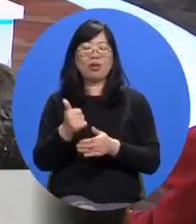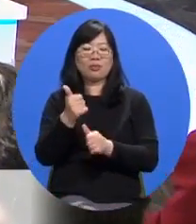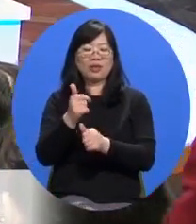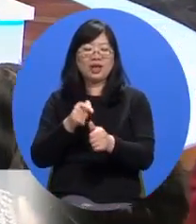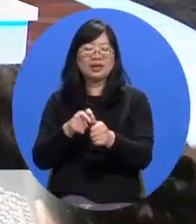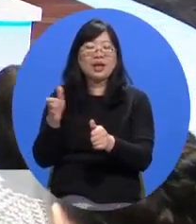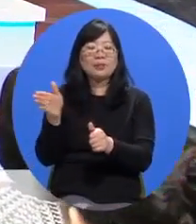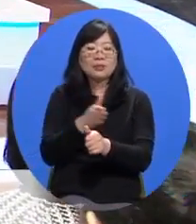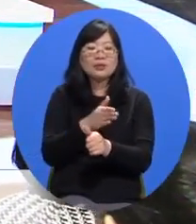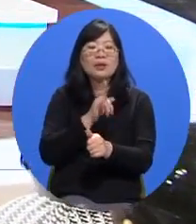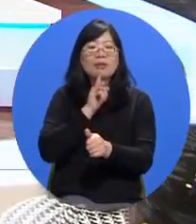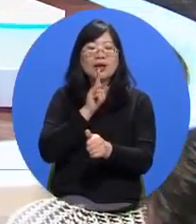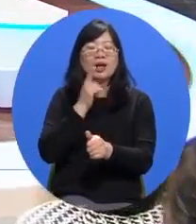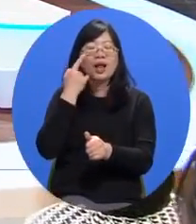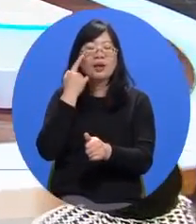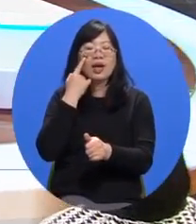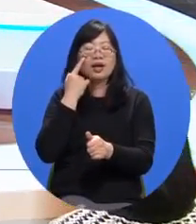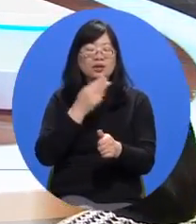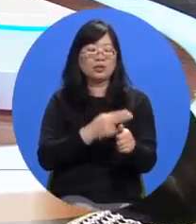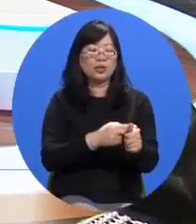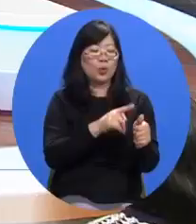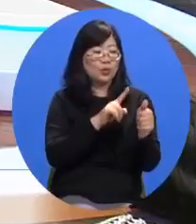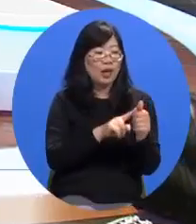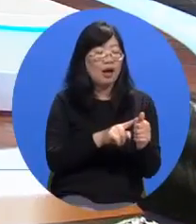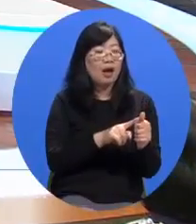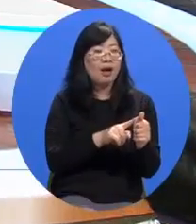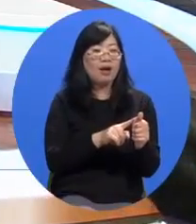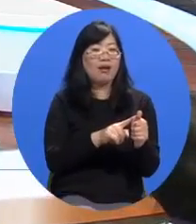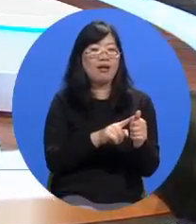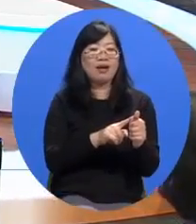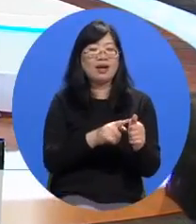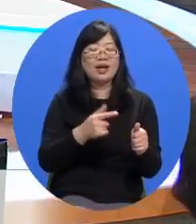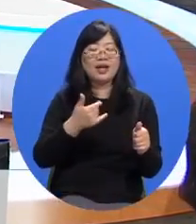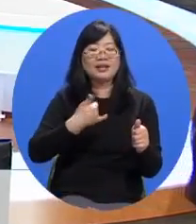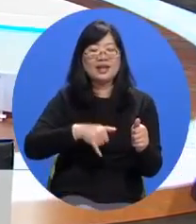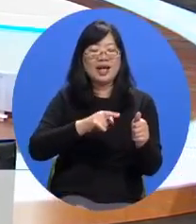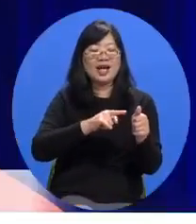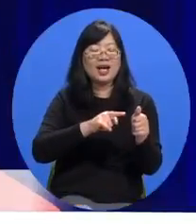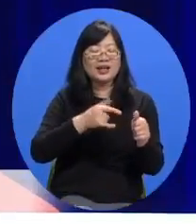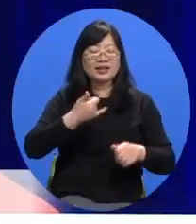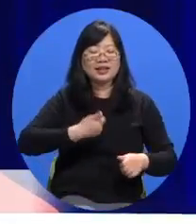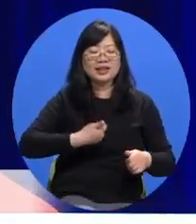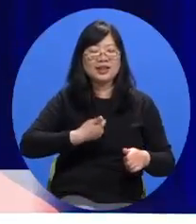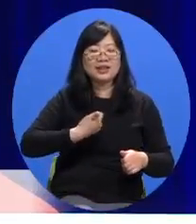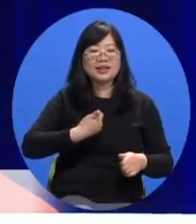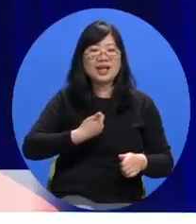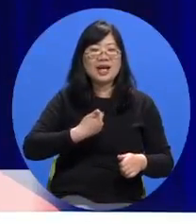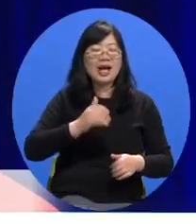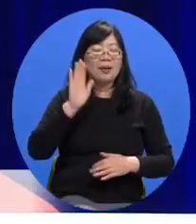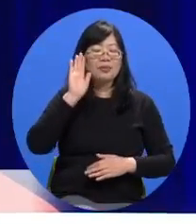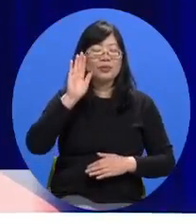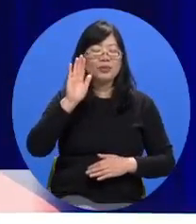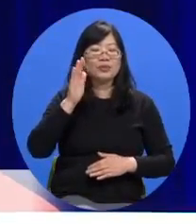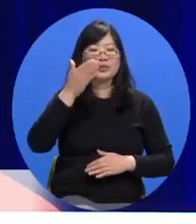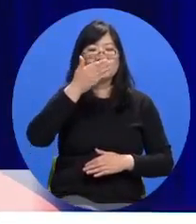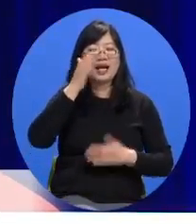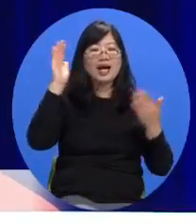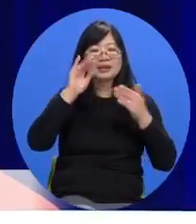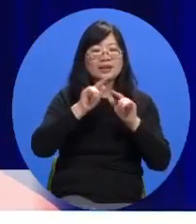부회장님부터 들어볼까요? 교사는 그 아이들이 걸어가야 될 네. 그